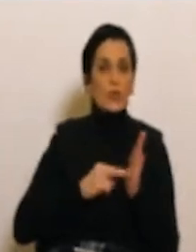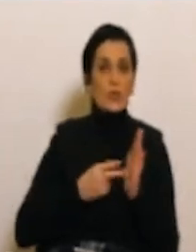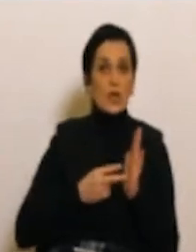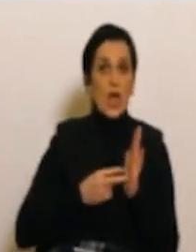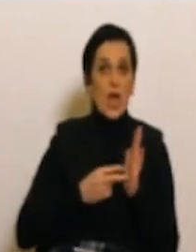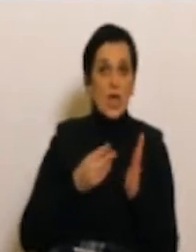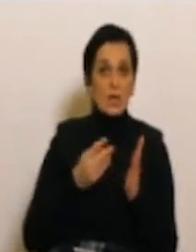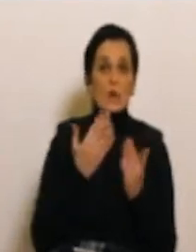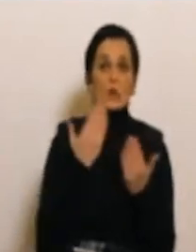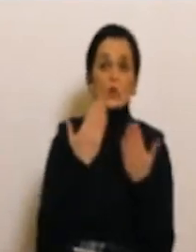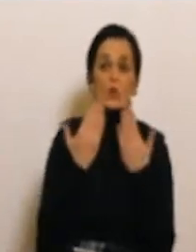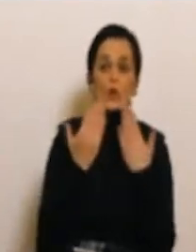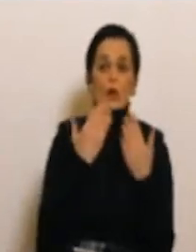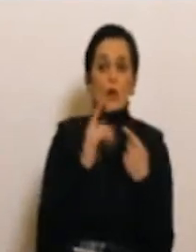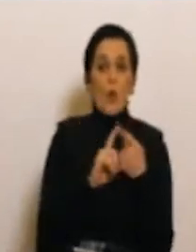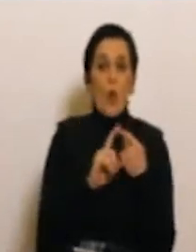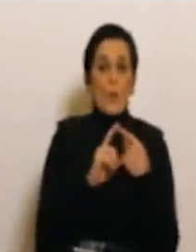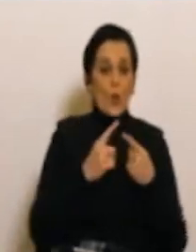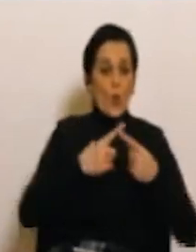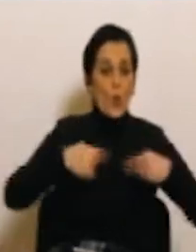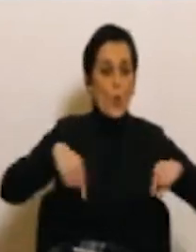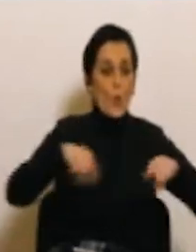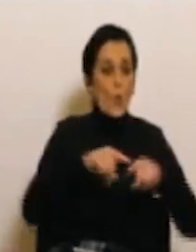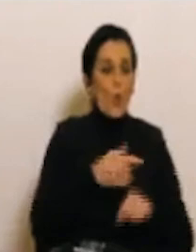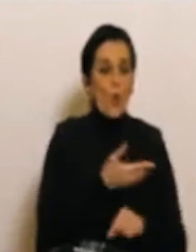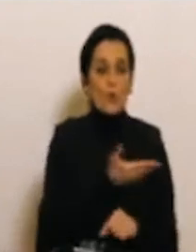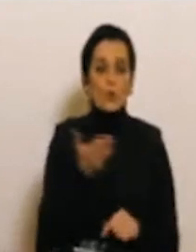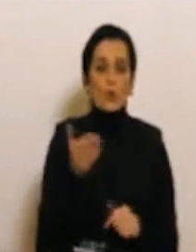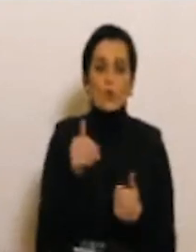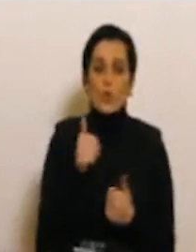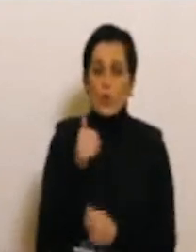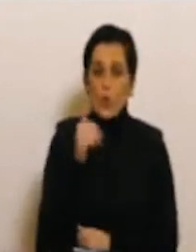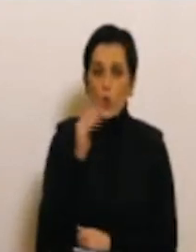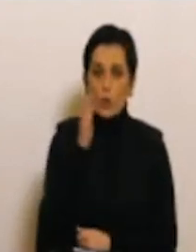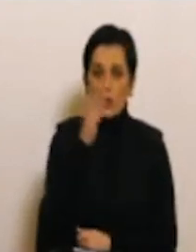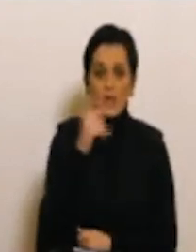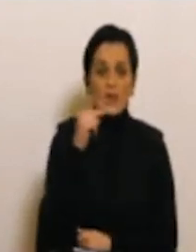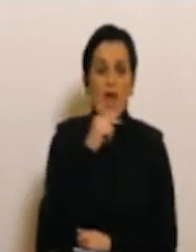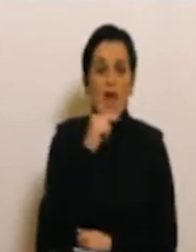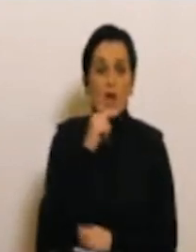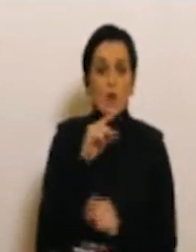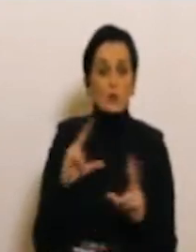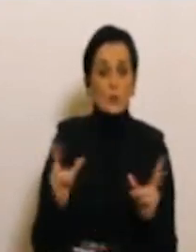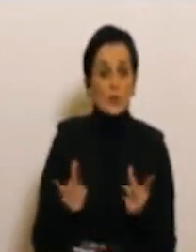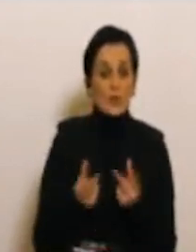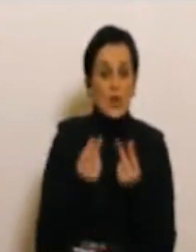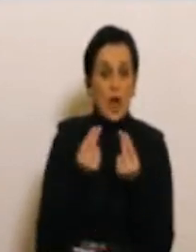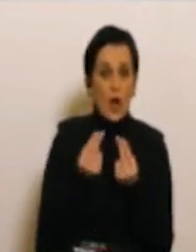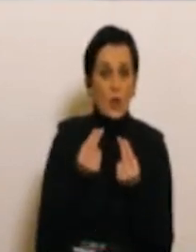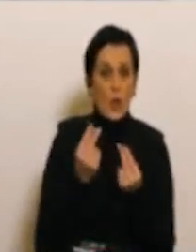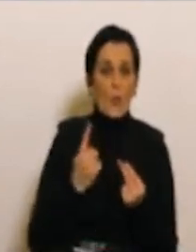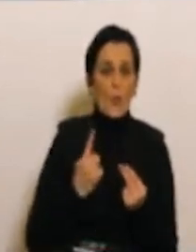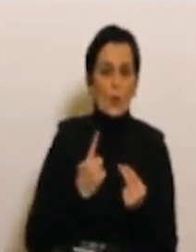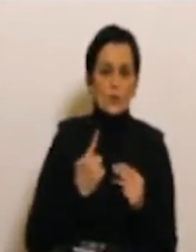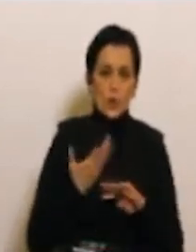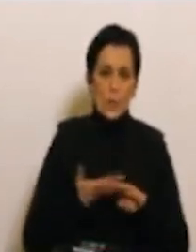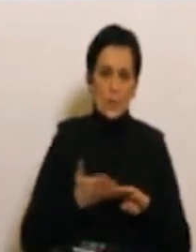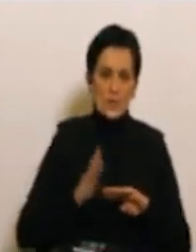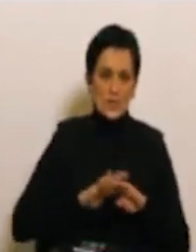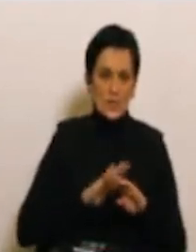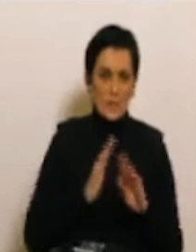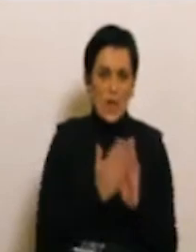და კომუნიკაცია მოსახლეობასთან, თუ როგორ ვაპირებთ ეკონომიკა გადავარჩინოთ ამ მოსალოდნე უმძიმე შედეგებს